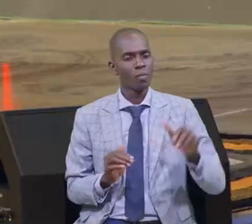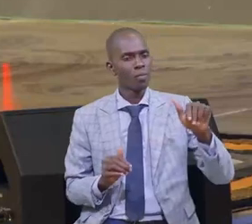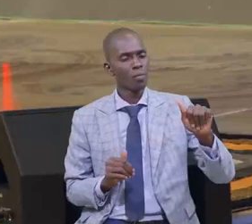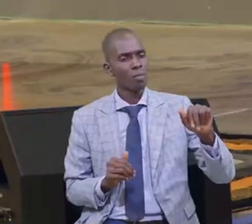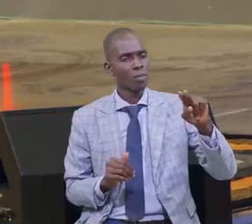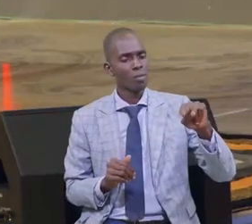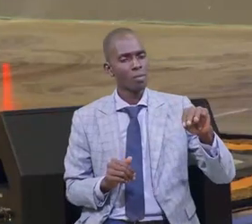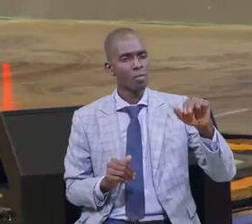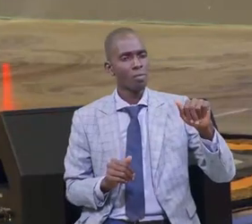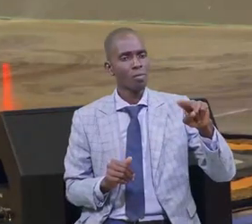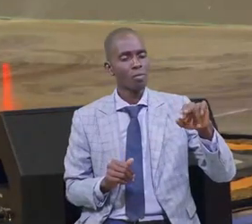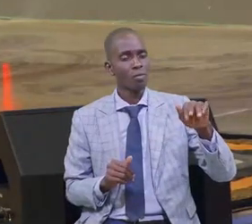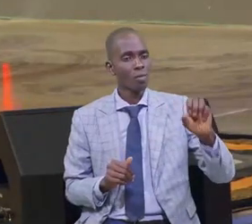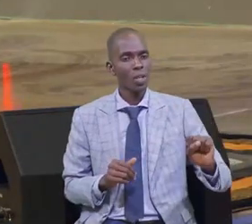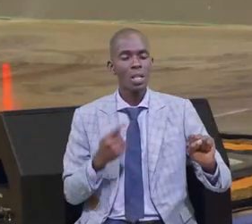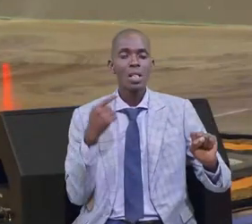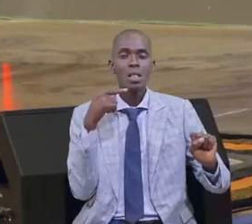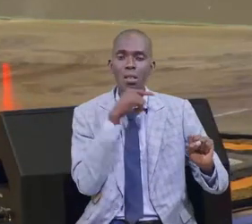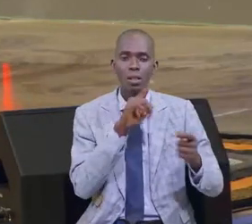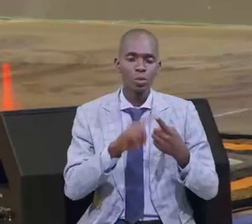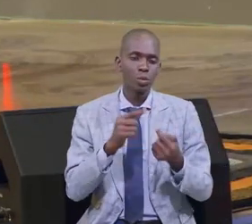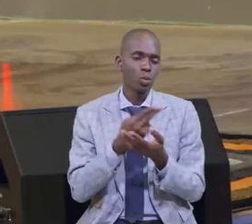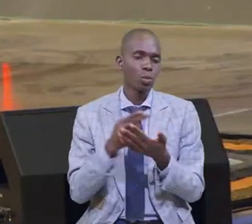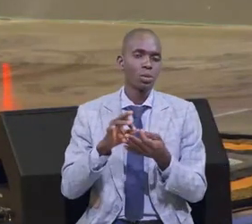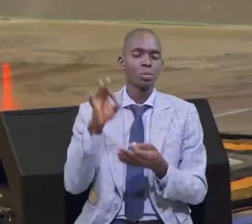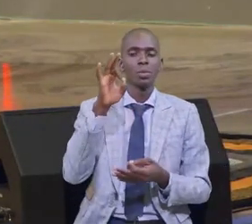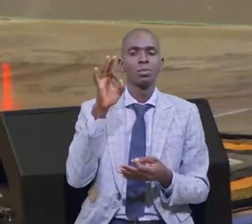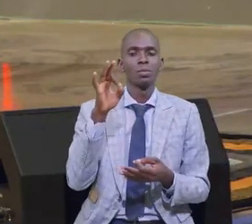Anania a menti au Saint-Esprit.